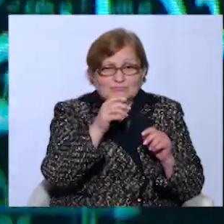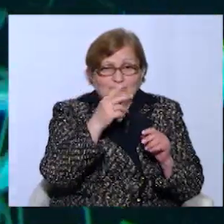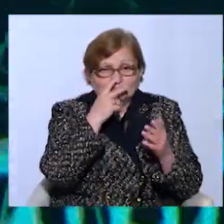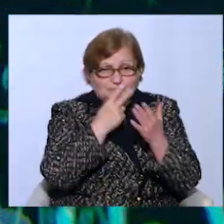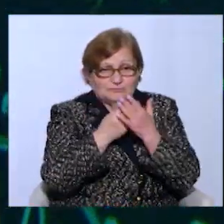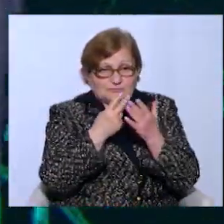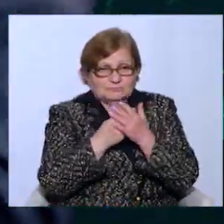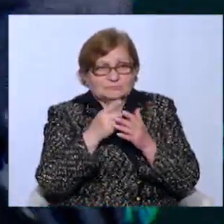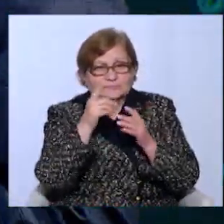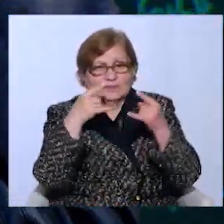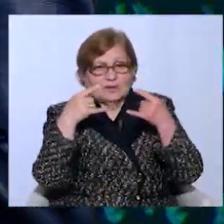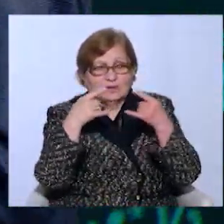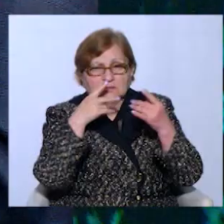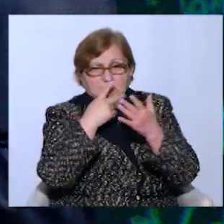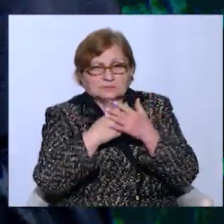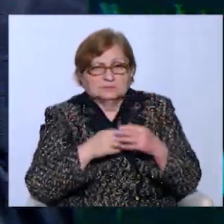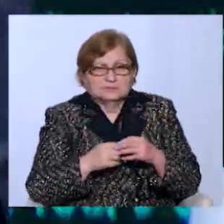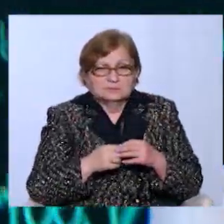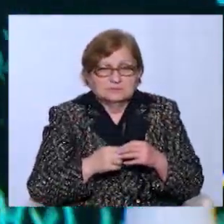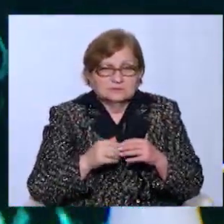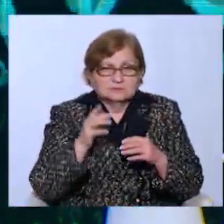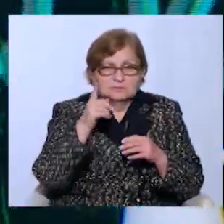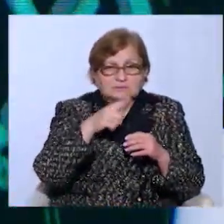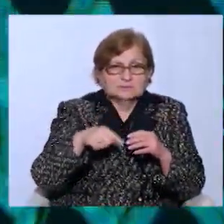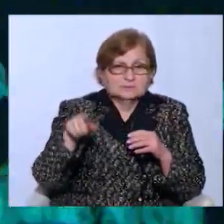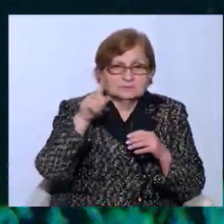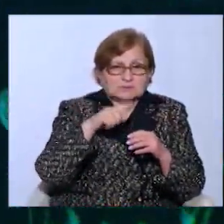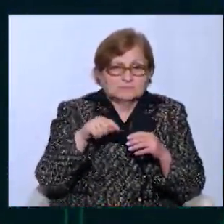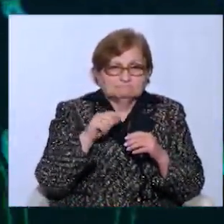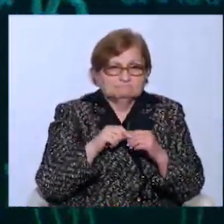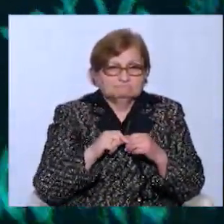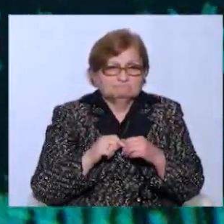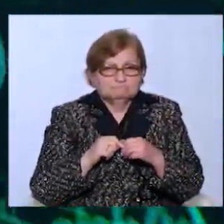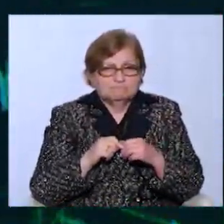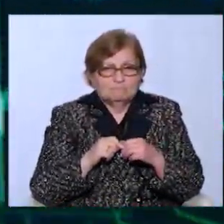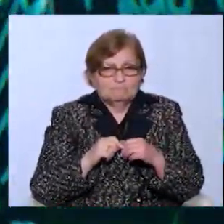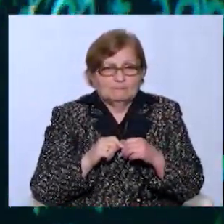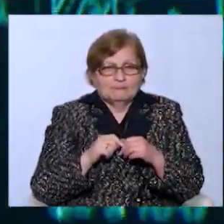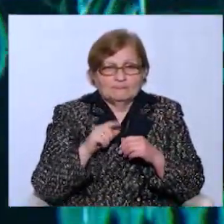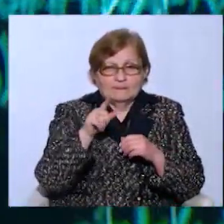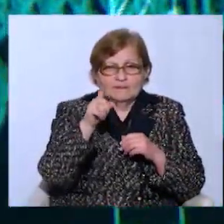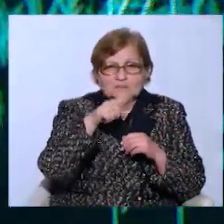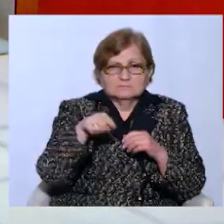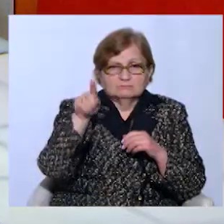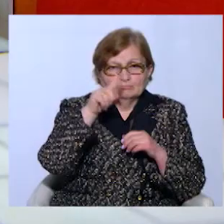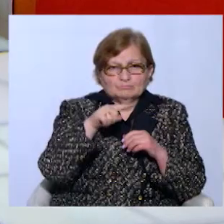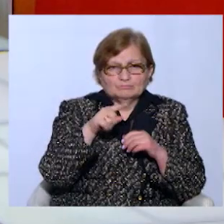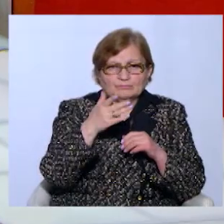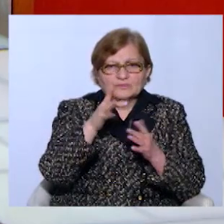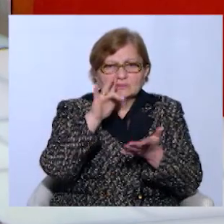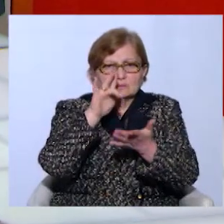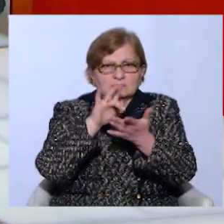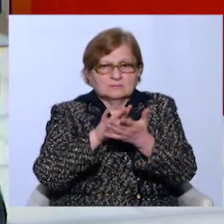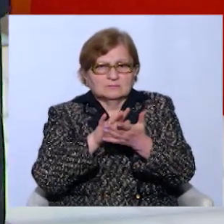ვაჩვენოთ ეკრანზე იქნება წრე, ეგრეთ წოდებული ერთეულოვანი წრე, წრე, რომლის ცენტრი